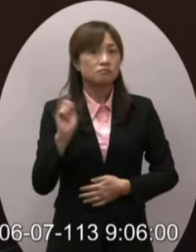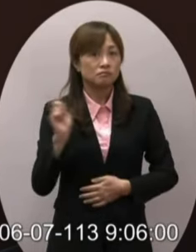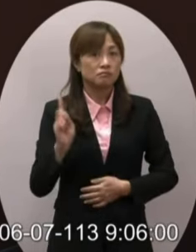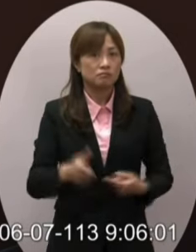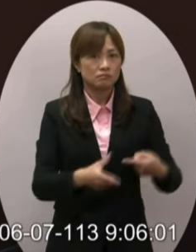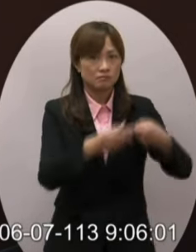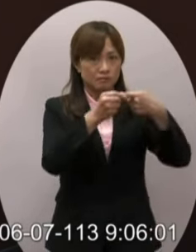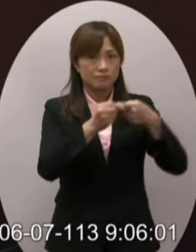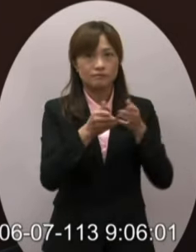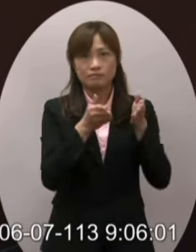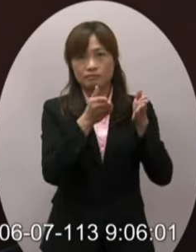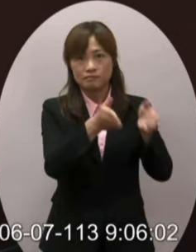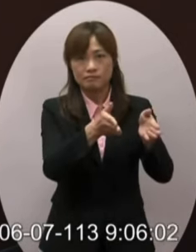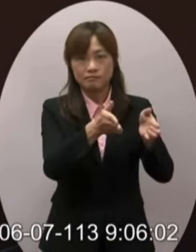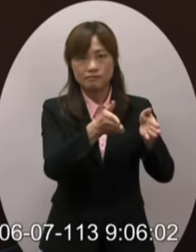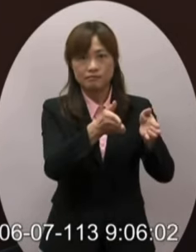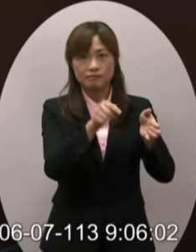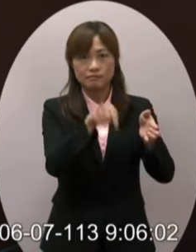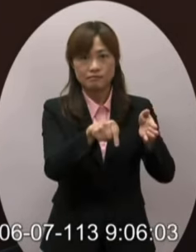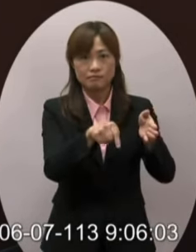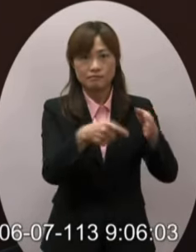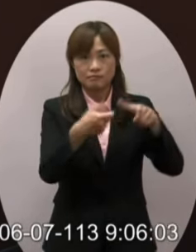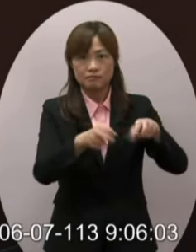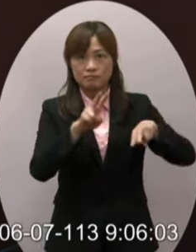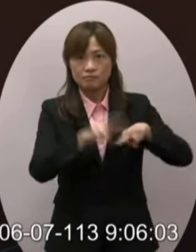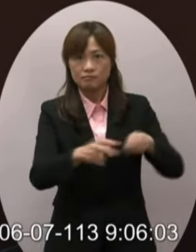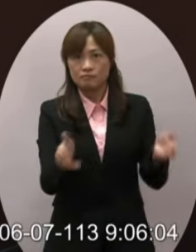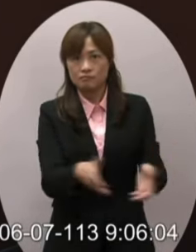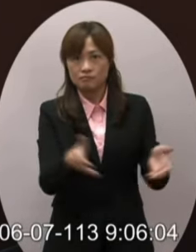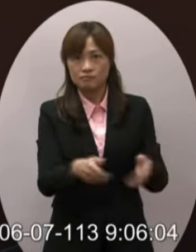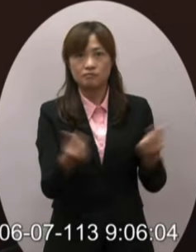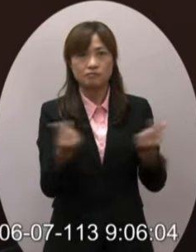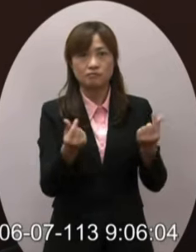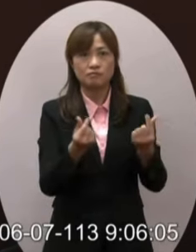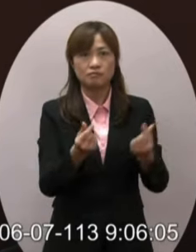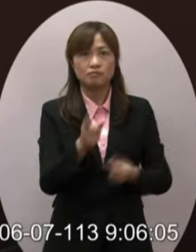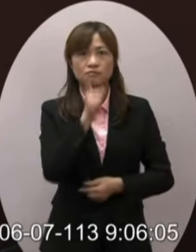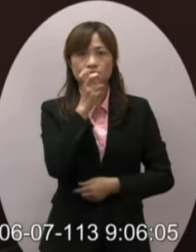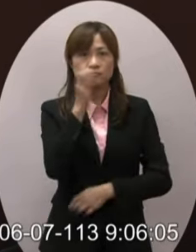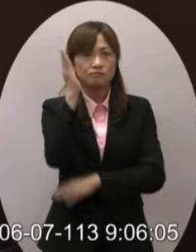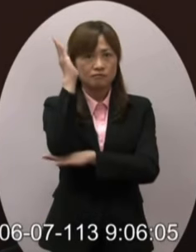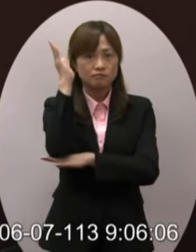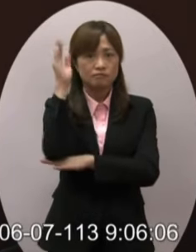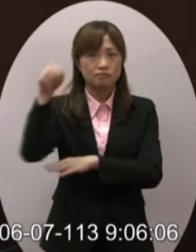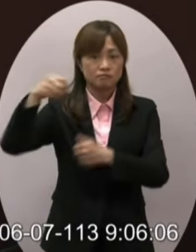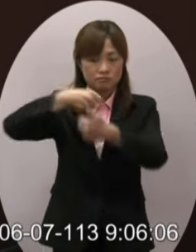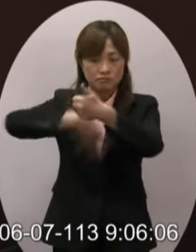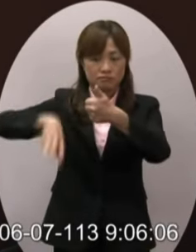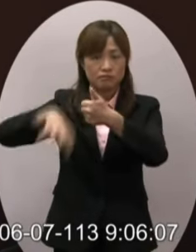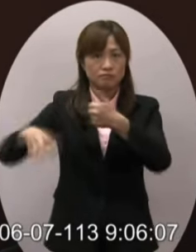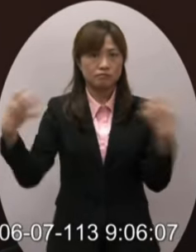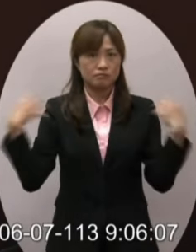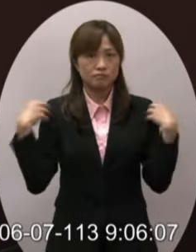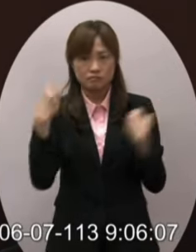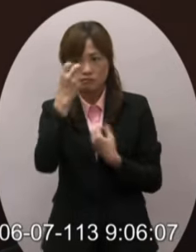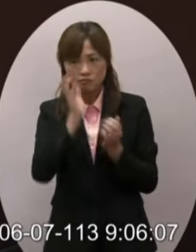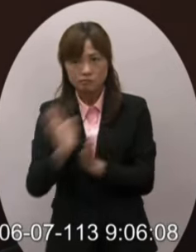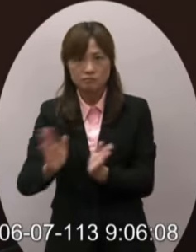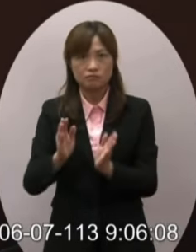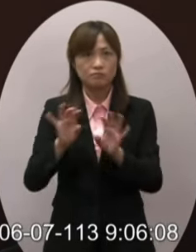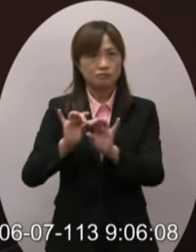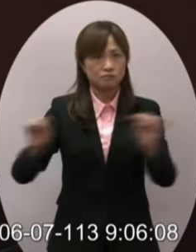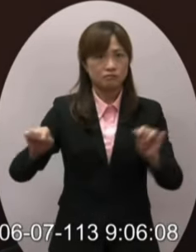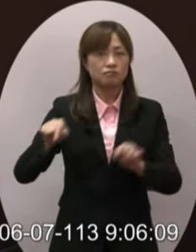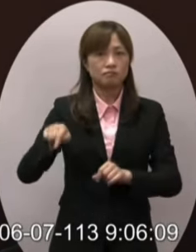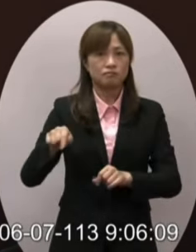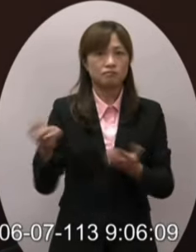就是针对我们公共建设有关中央部会所去管理的土地，严格讲起